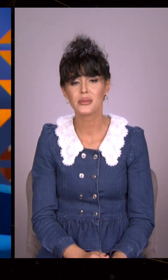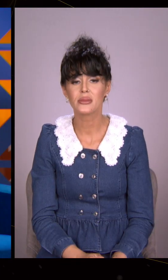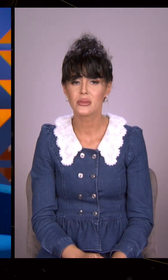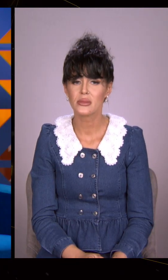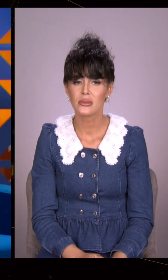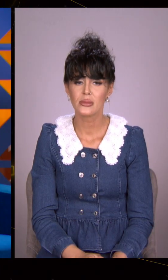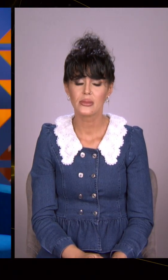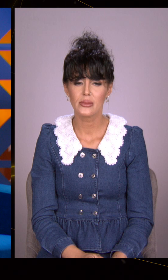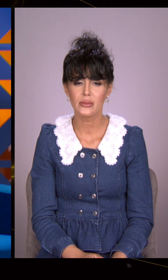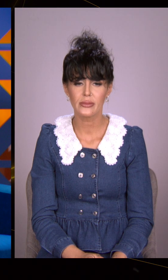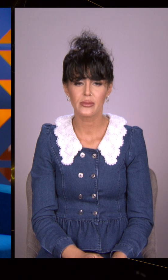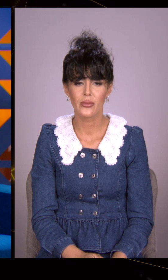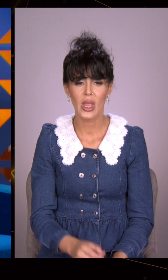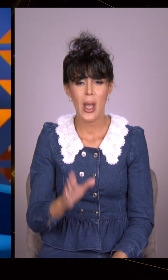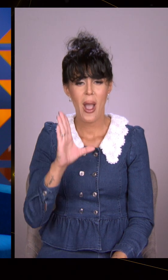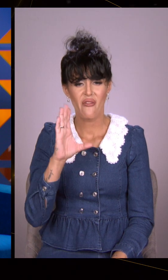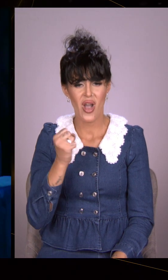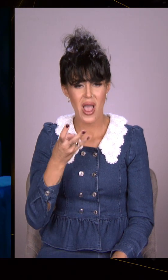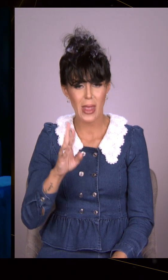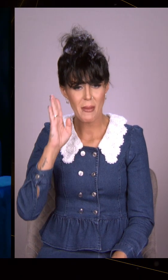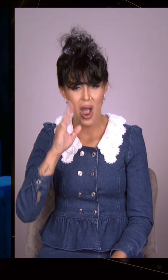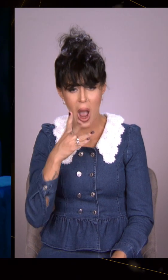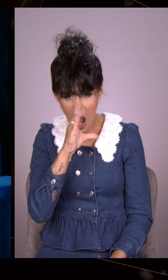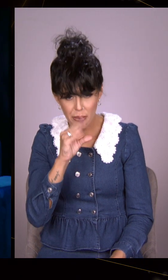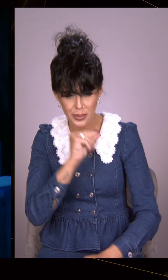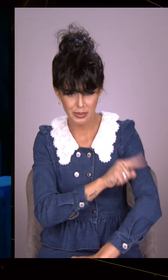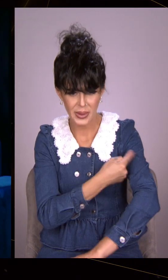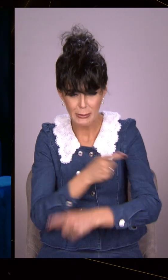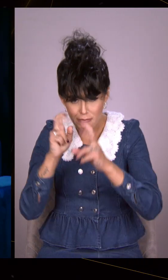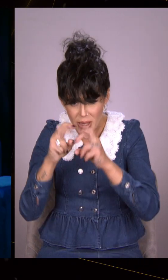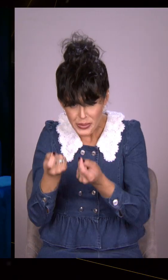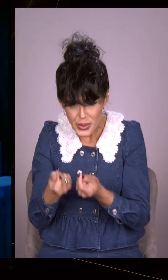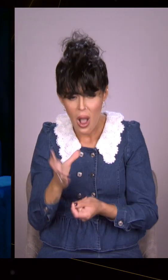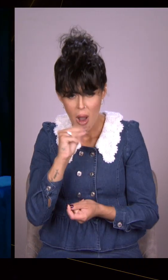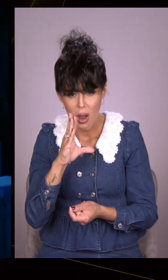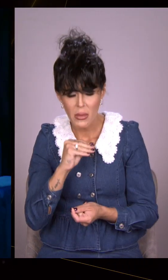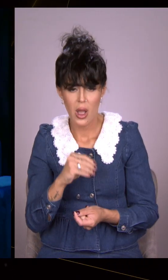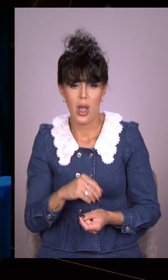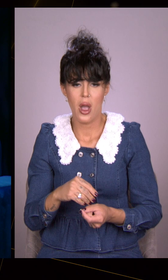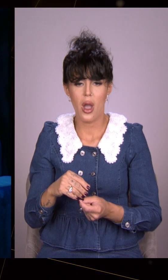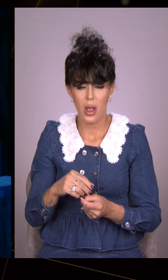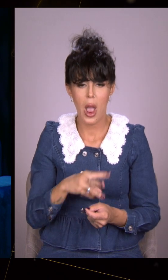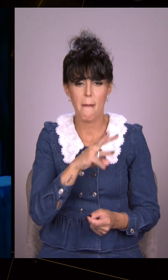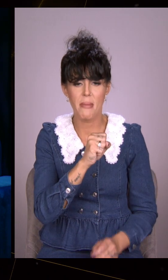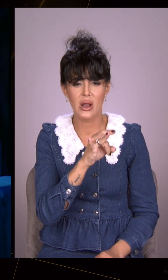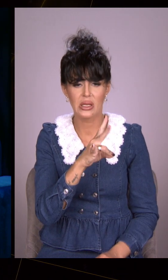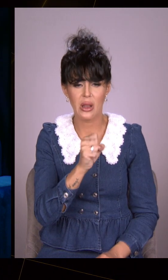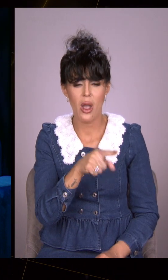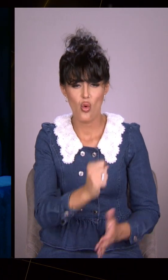Вані не могли експертизу зробити, бо дитина обвуглилася. А у Маріни дали